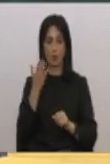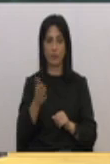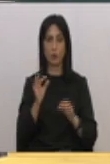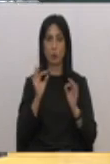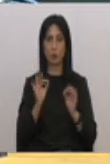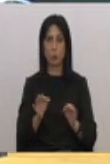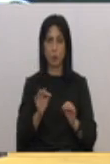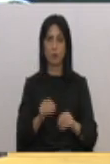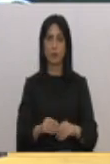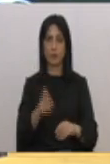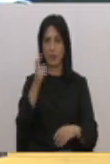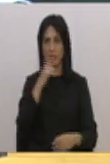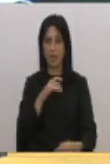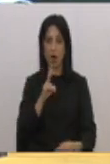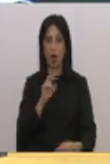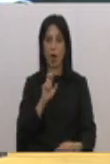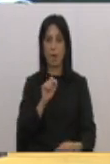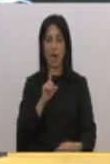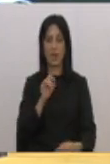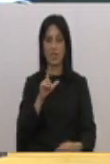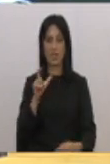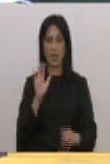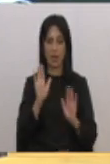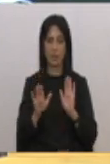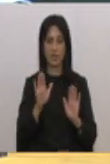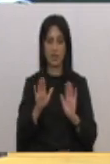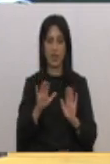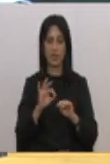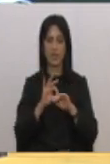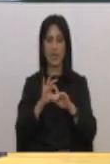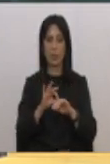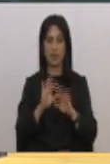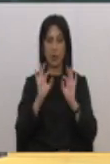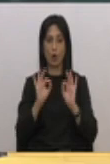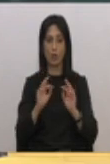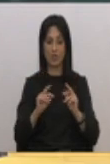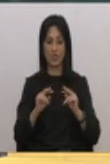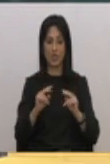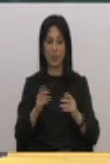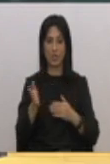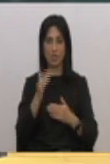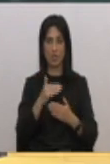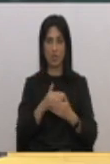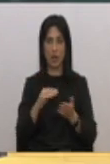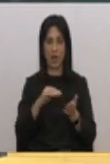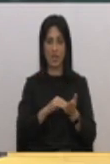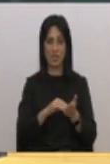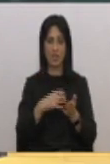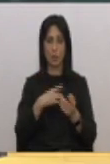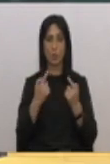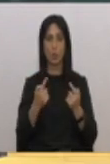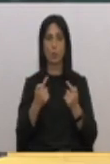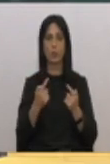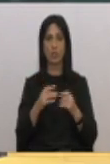სწორედ ბატონი ირაკლი კობახიძის ხელმძღვანელობით წარმართულ კონსტიტუციური ცვლილებების შედეგად აისახა ეს